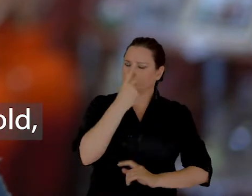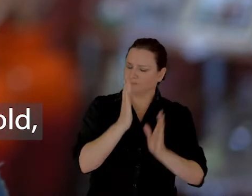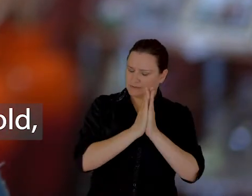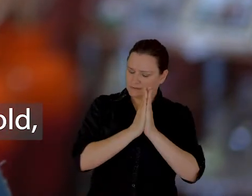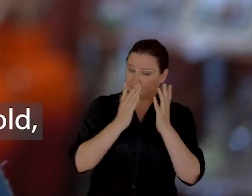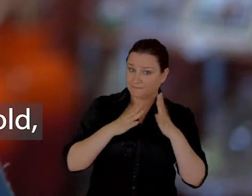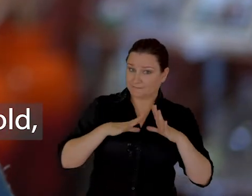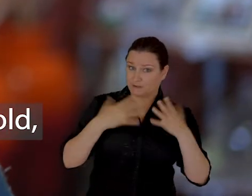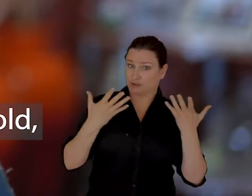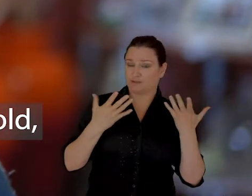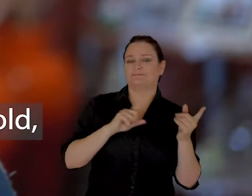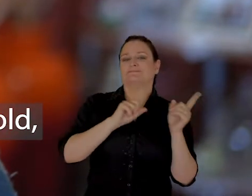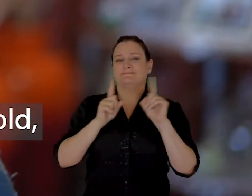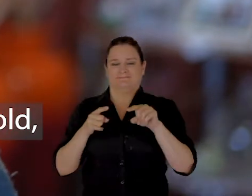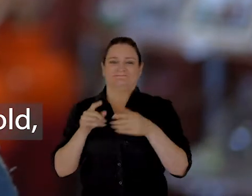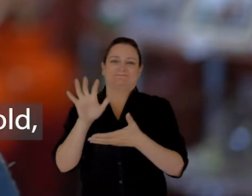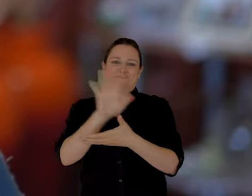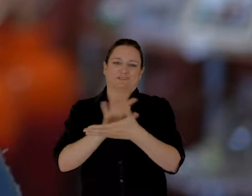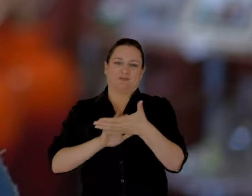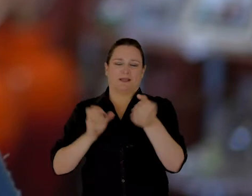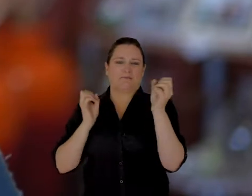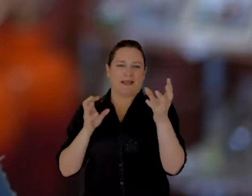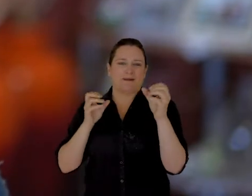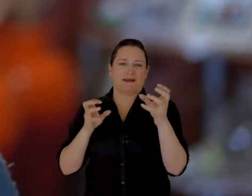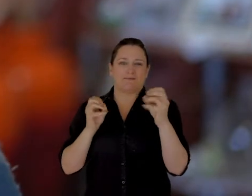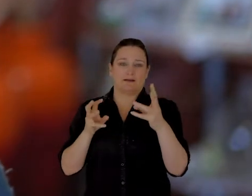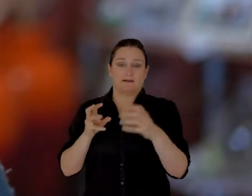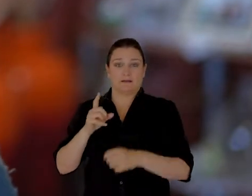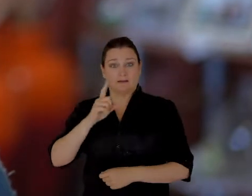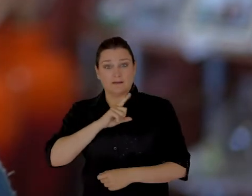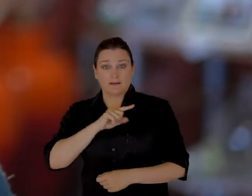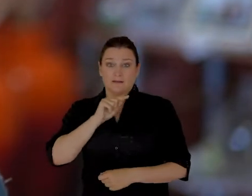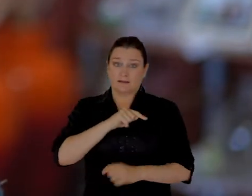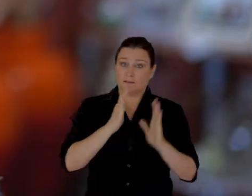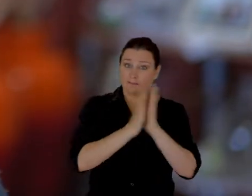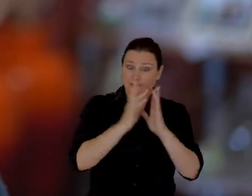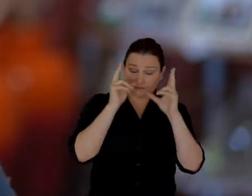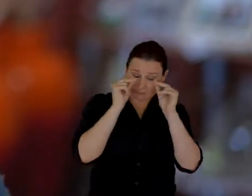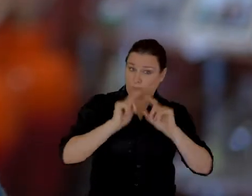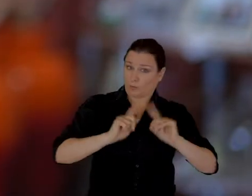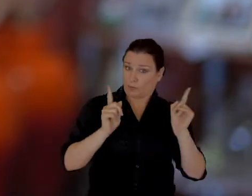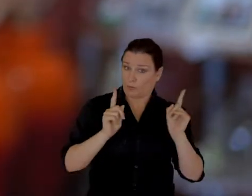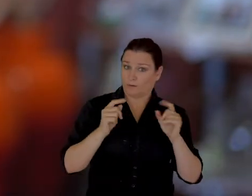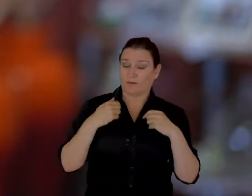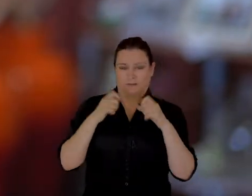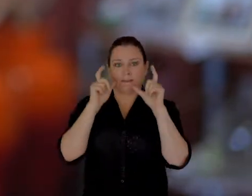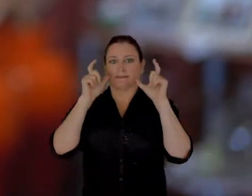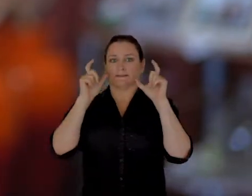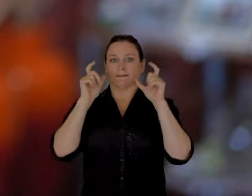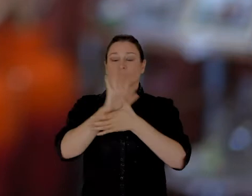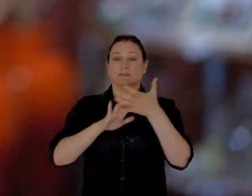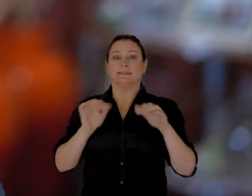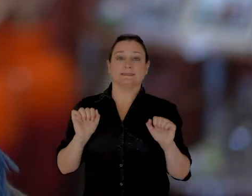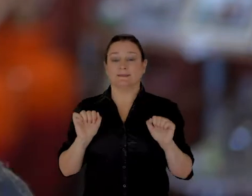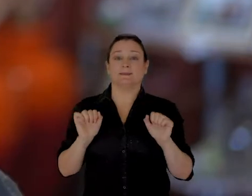die aandgebed, dan is die storiekie vertel. Sodat ons nie tydens die aandgebed slaap nie. En dan word die